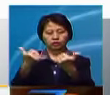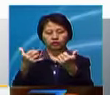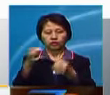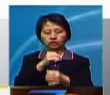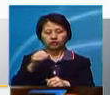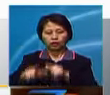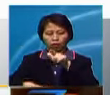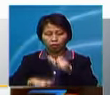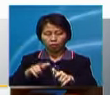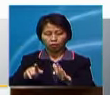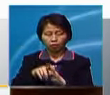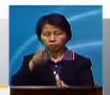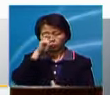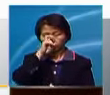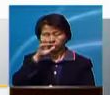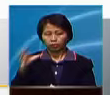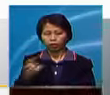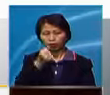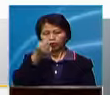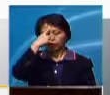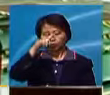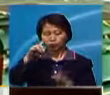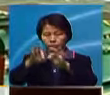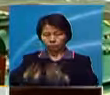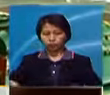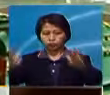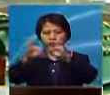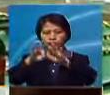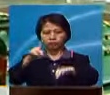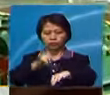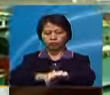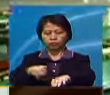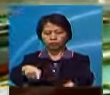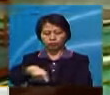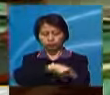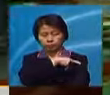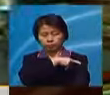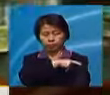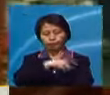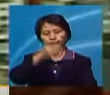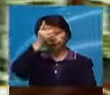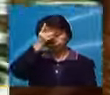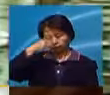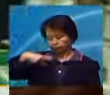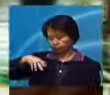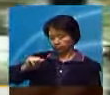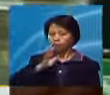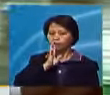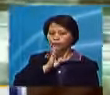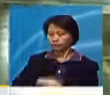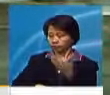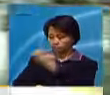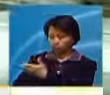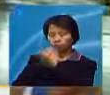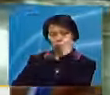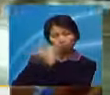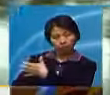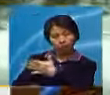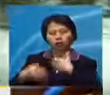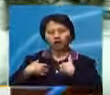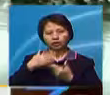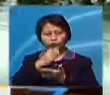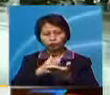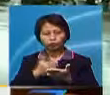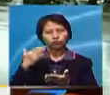dan langkah-langkah tegas diambil bagi kepentingan jangka masa panjang. Datuk Seri Mustafa berkata beliau dimaklumkan bahawa terdapat